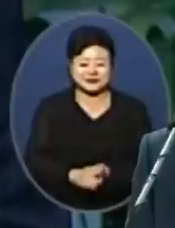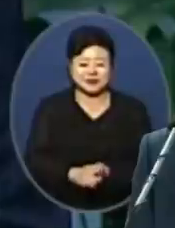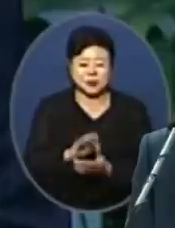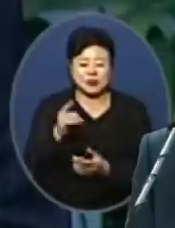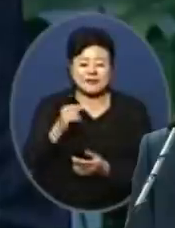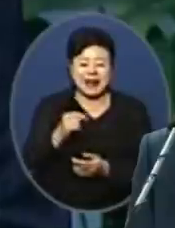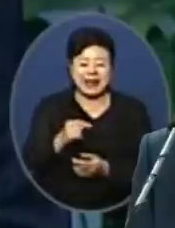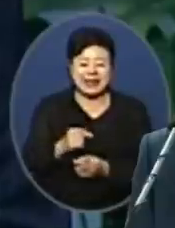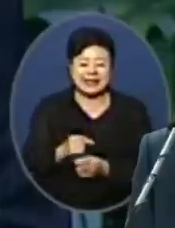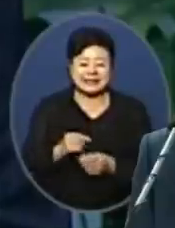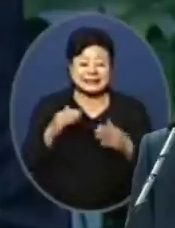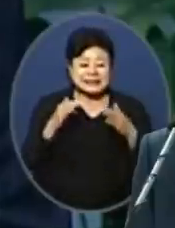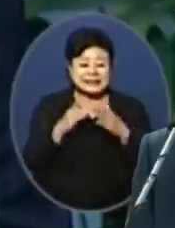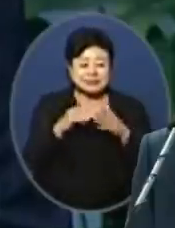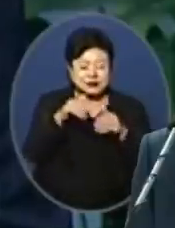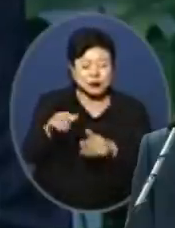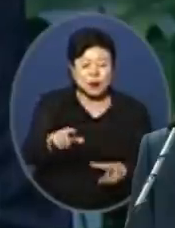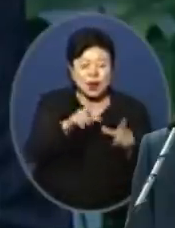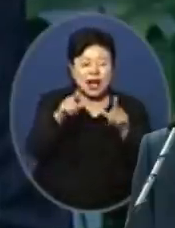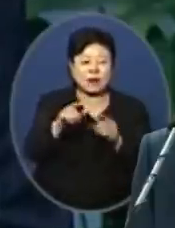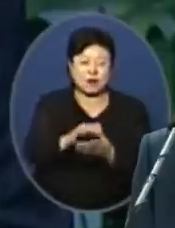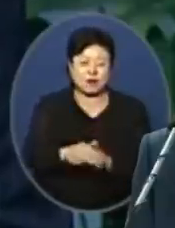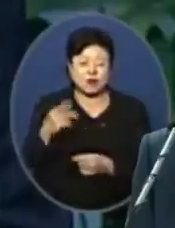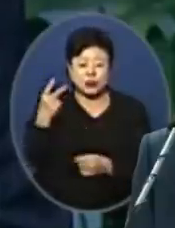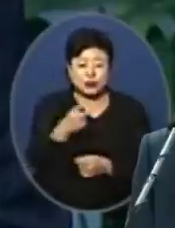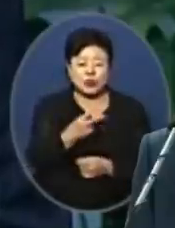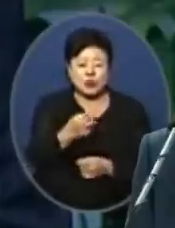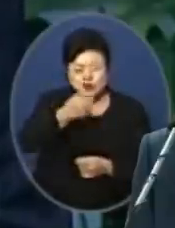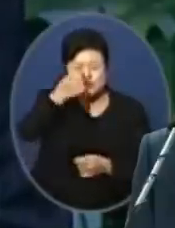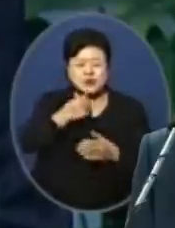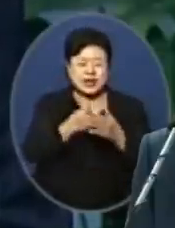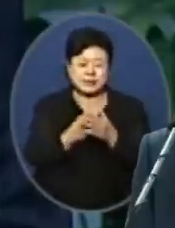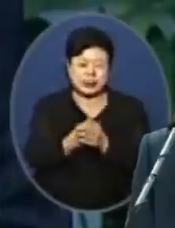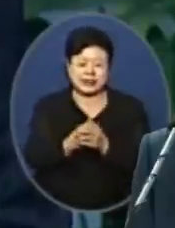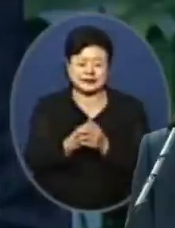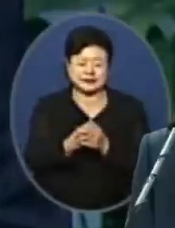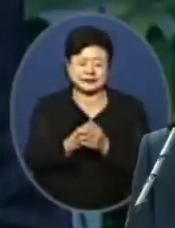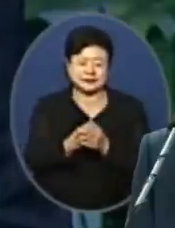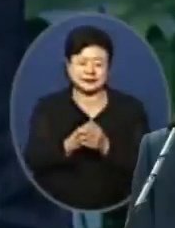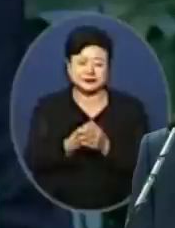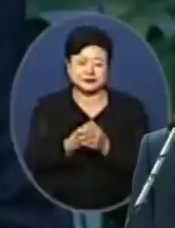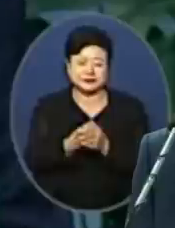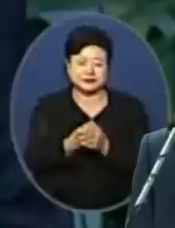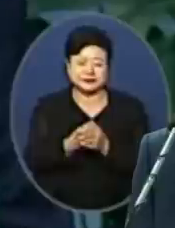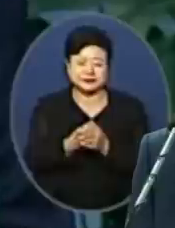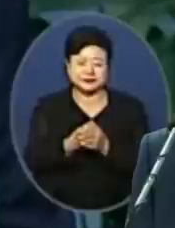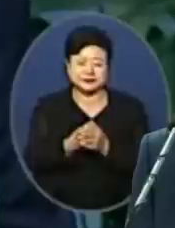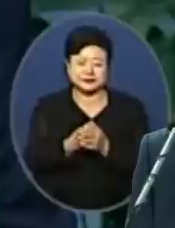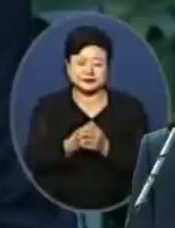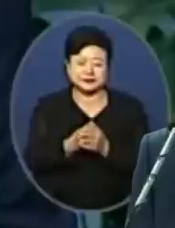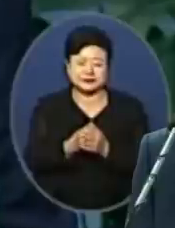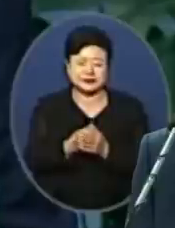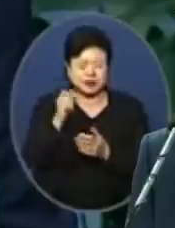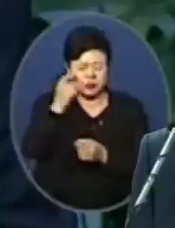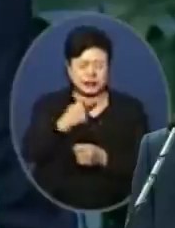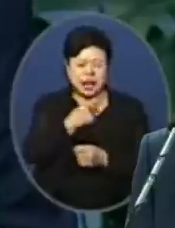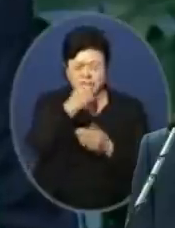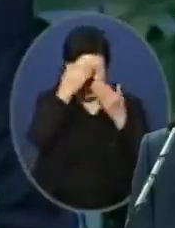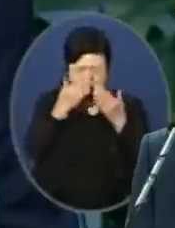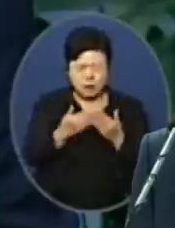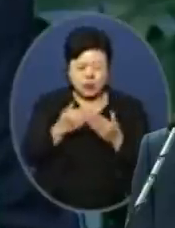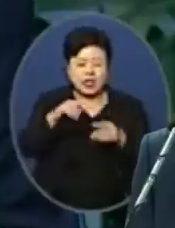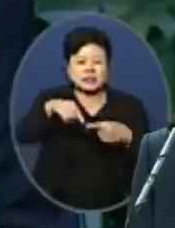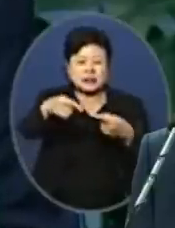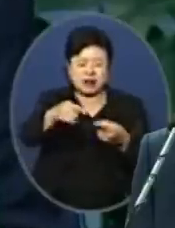보디발의 집에서 종살이하고 또 꿈 때문에 그는 모략을 당해서 감옥에